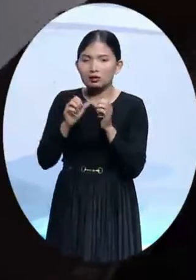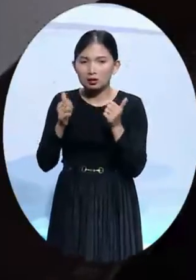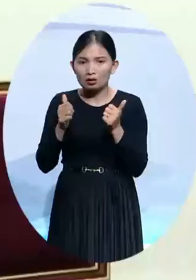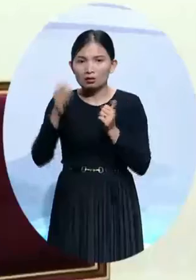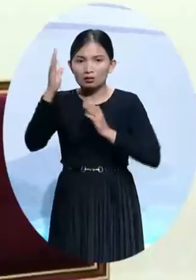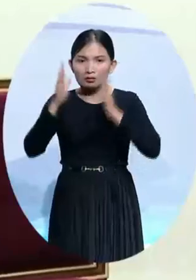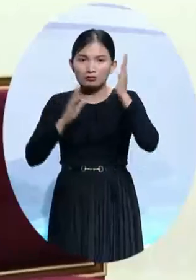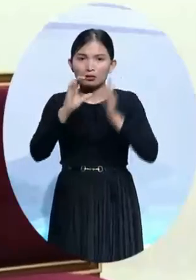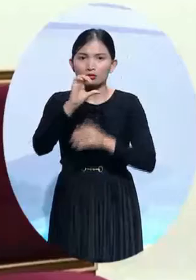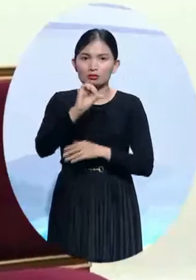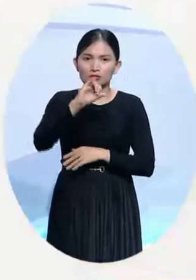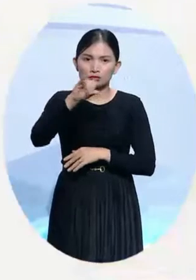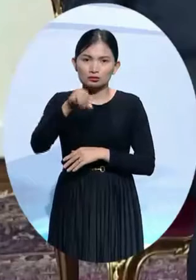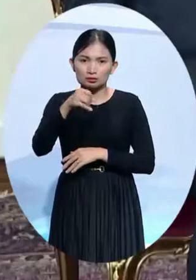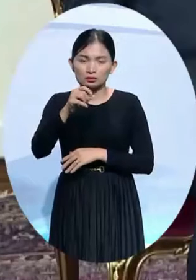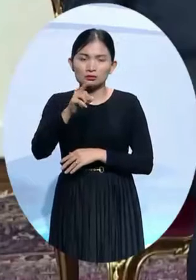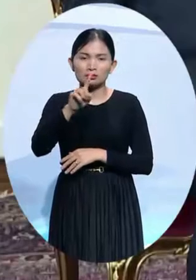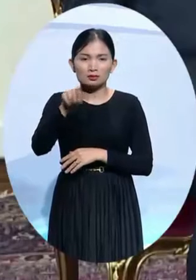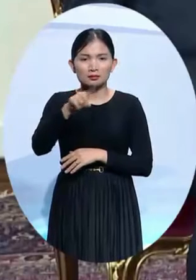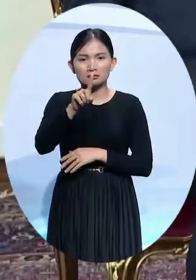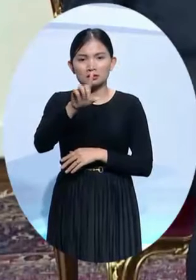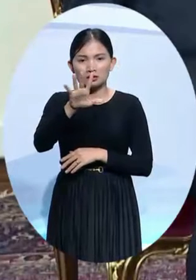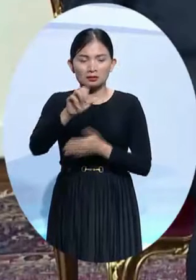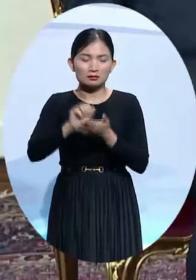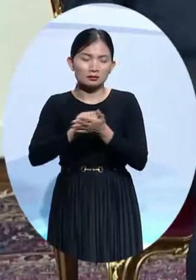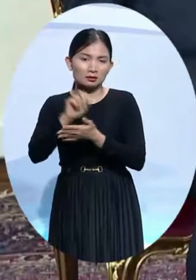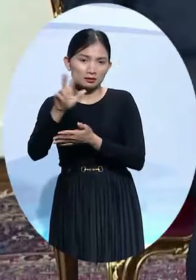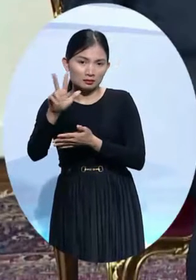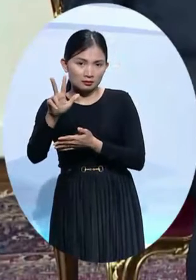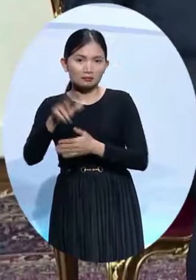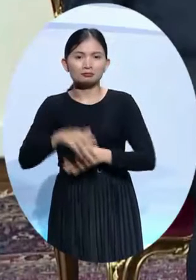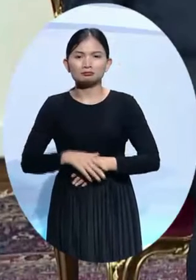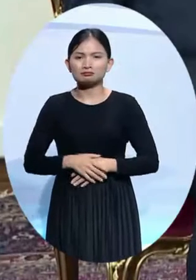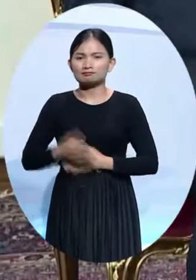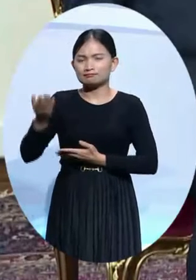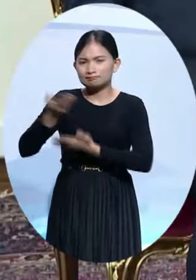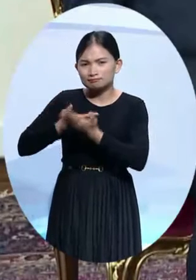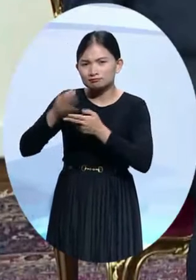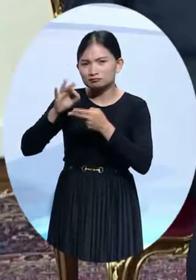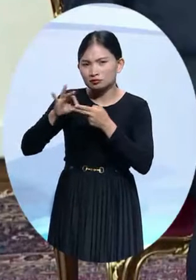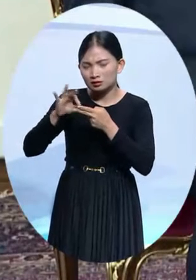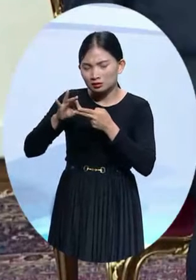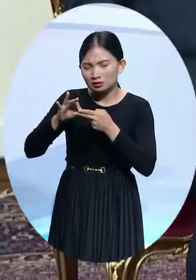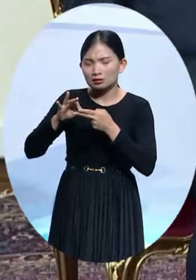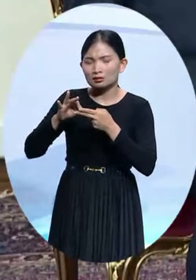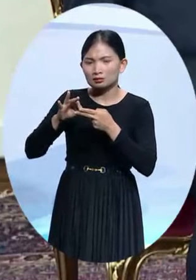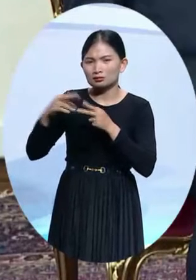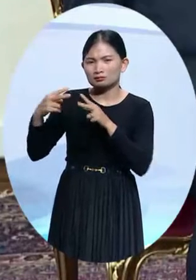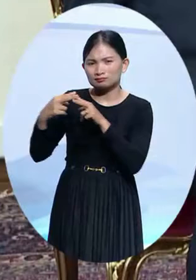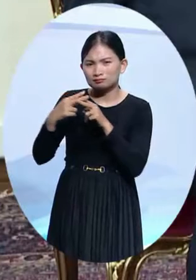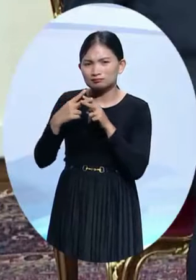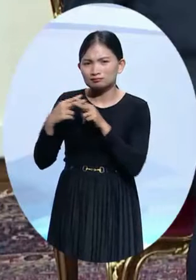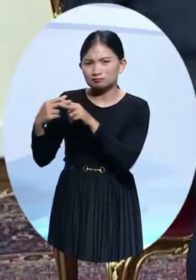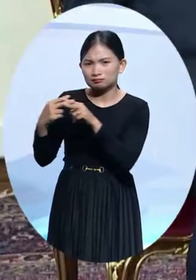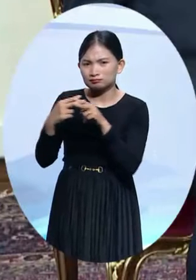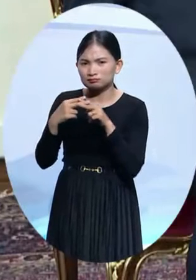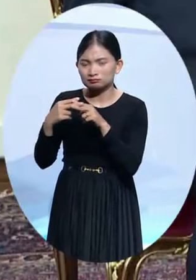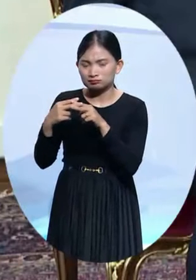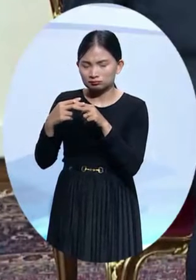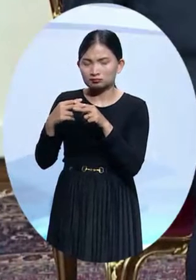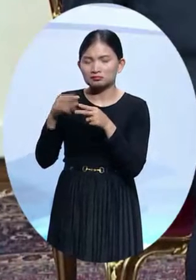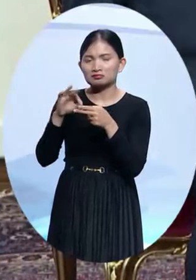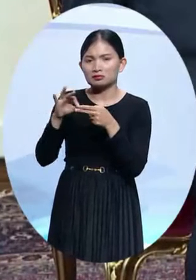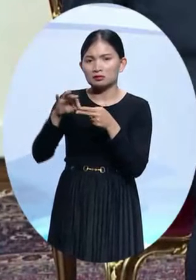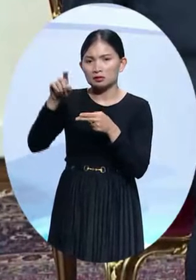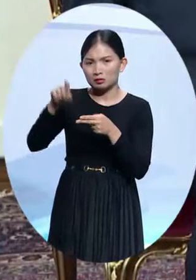5 tháng 8. Hai nhà lãnh đạo sẽ thảo luận về quan hệ song phương cũng như các vấn đề trong khu vực. Lần gần nhất hai vị tổng thống gặp nhau là